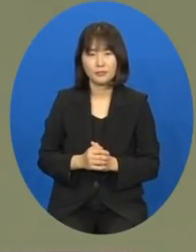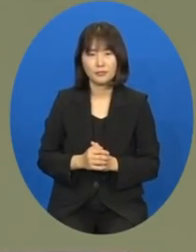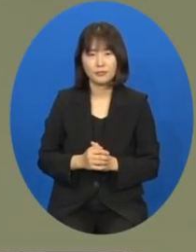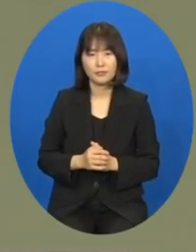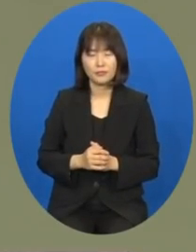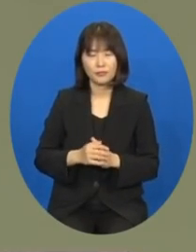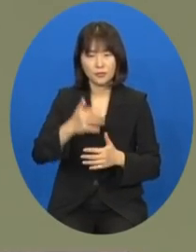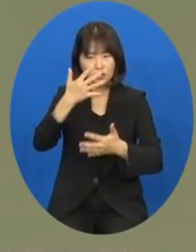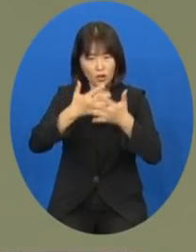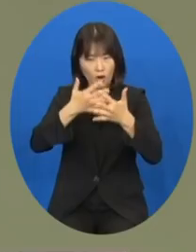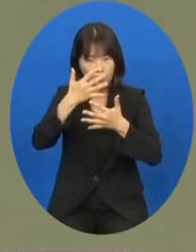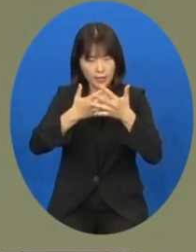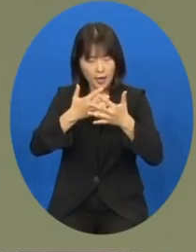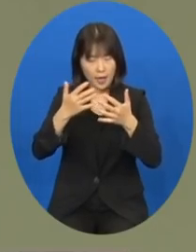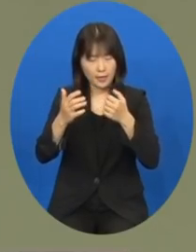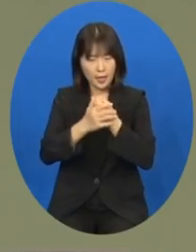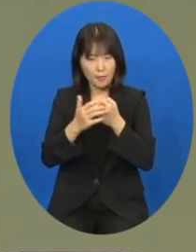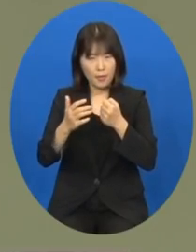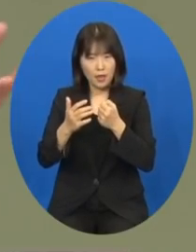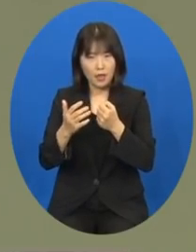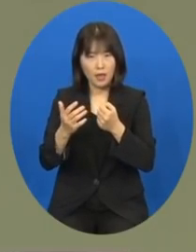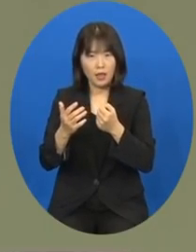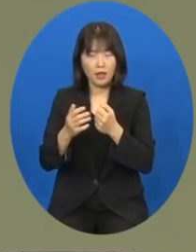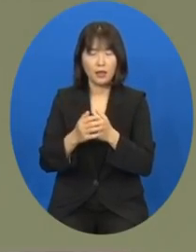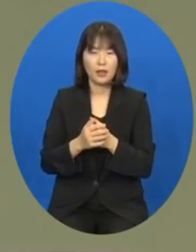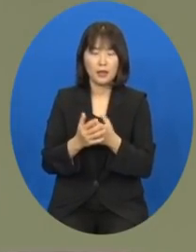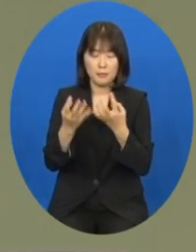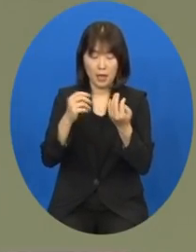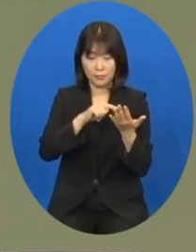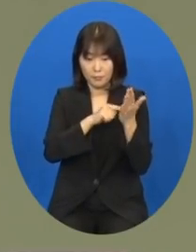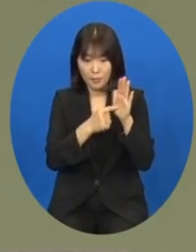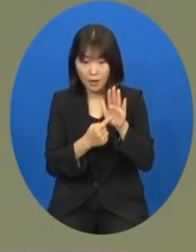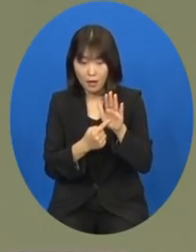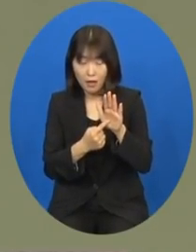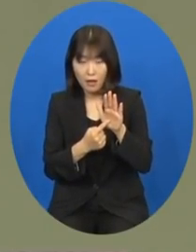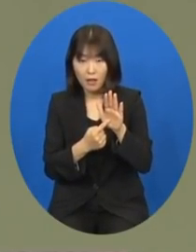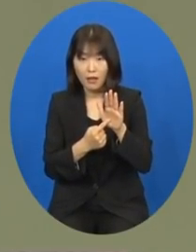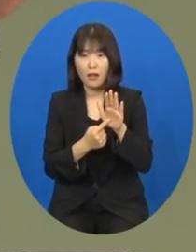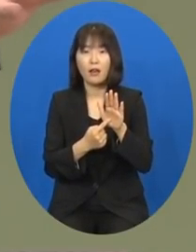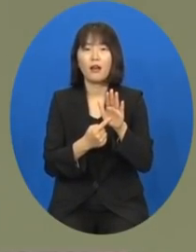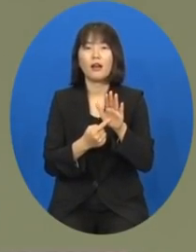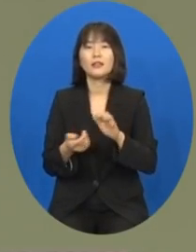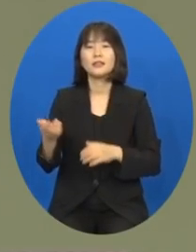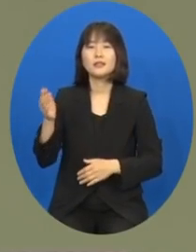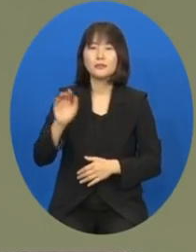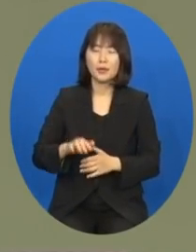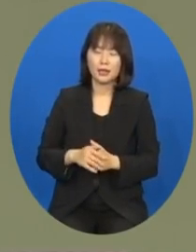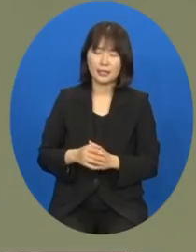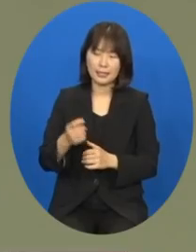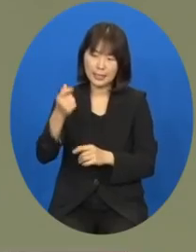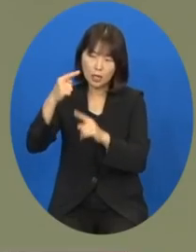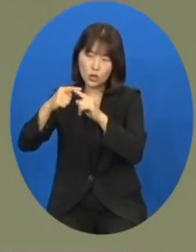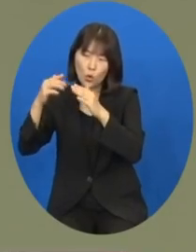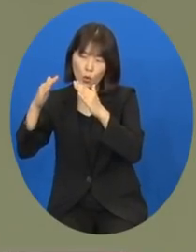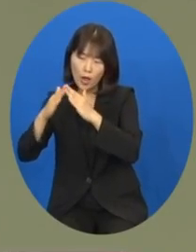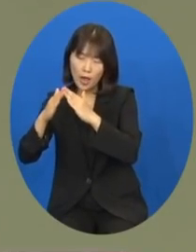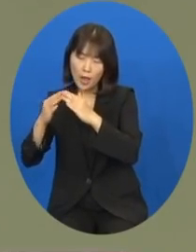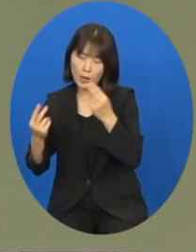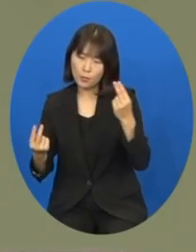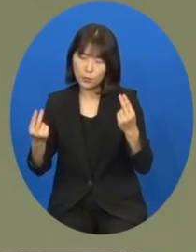알아보는 사람들이 늘어나서 하 상대적인 좀 노출이 많아지고 있긴 하지만 그러나 작은교회 있을 때 보는 상대적으로